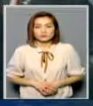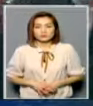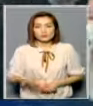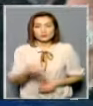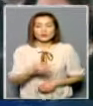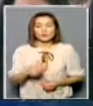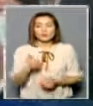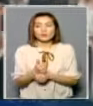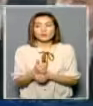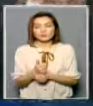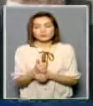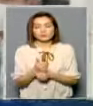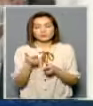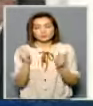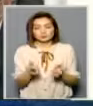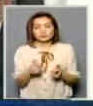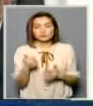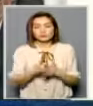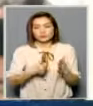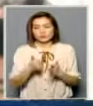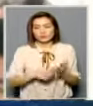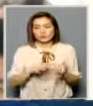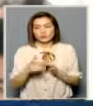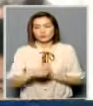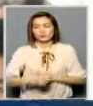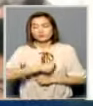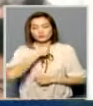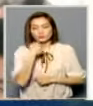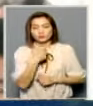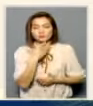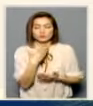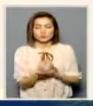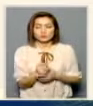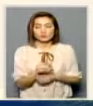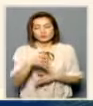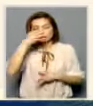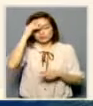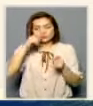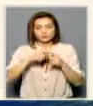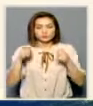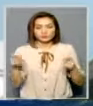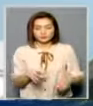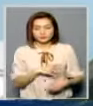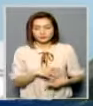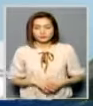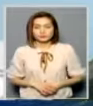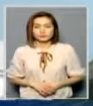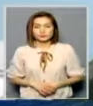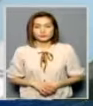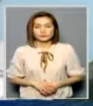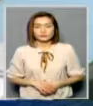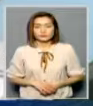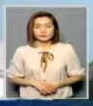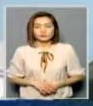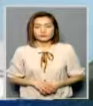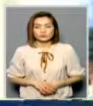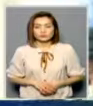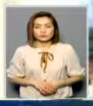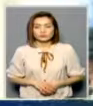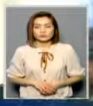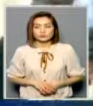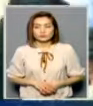Округ басшысына қанағаттанарлық бағасын берген ауыл үлкендері де өздерінің ой пікірлерін ортаға салды. Мына нелерді де сіздерден